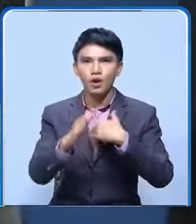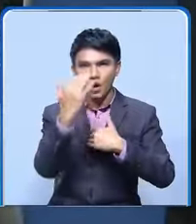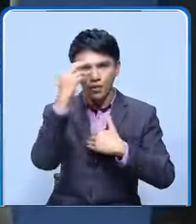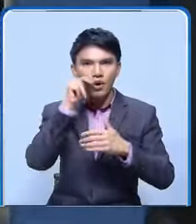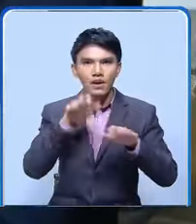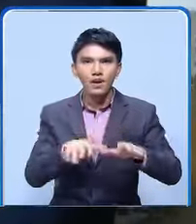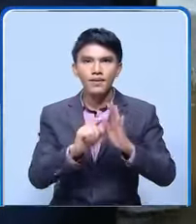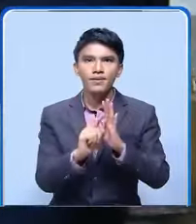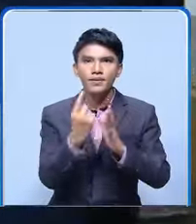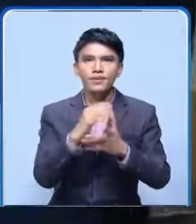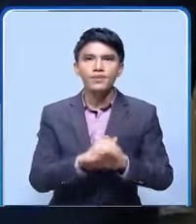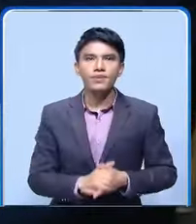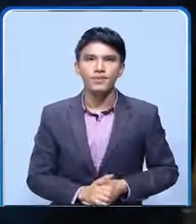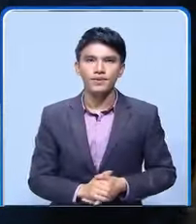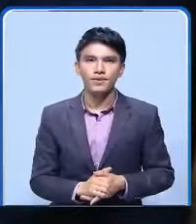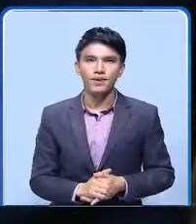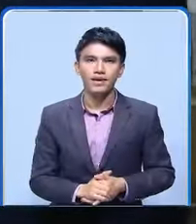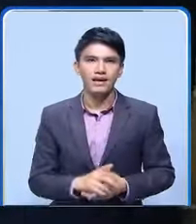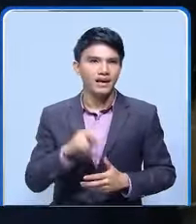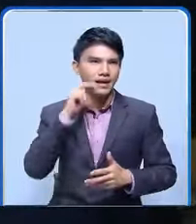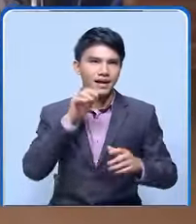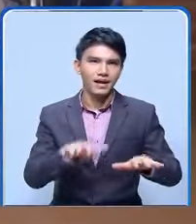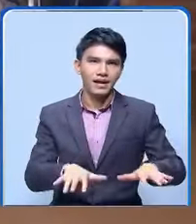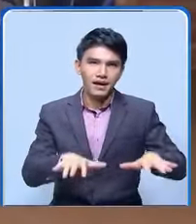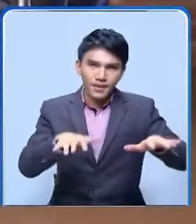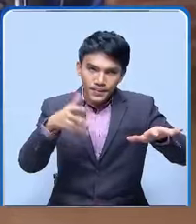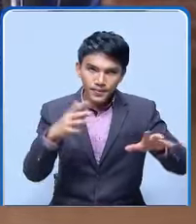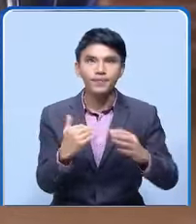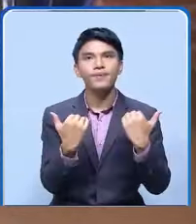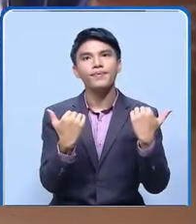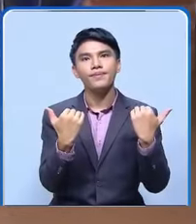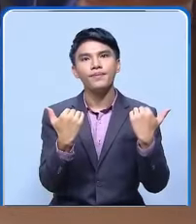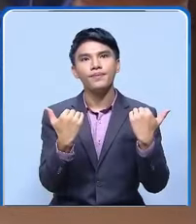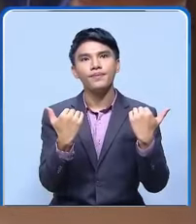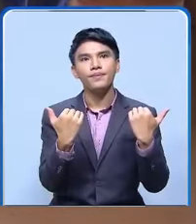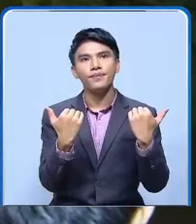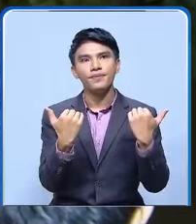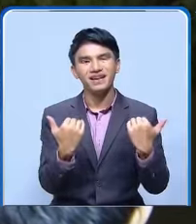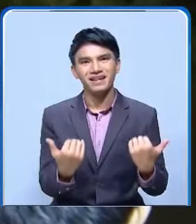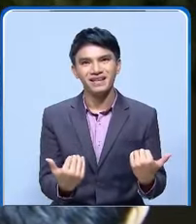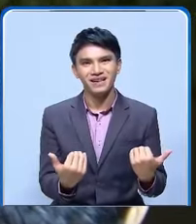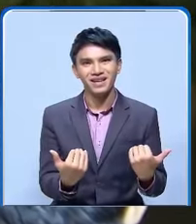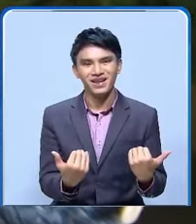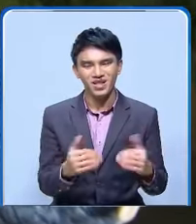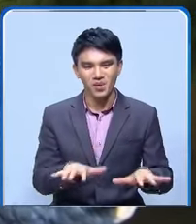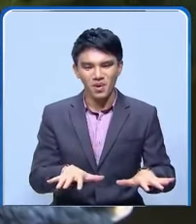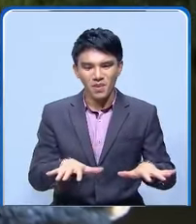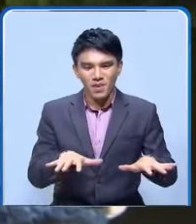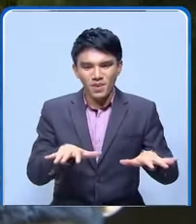สูง เพราะว่าน้ำขึ้นเรื่อยๆครับแล้วก็ไม่มีท่าทีว่าจะหยุดฮะแล้ว